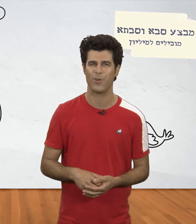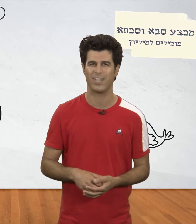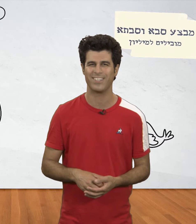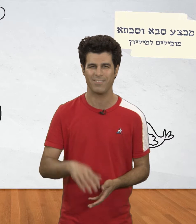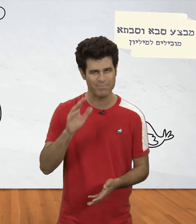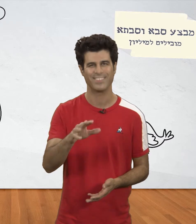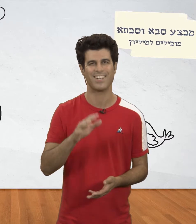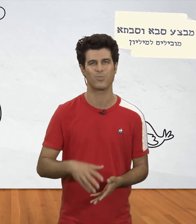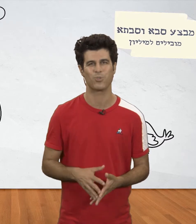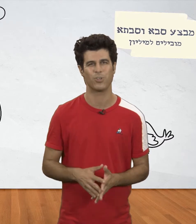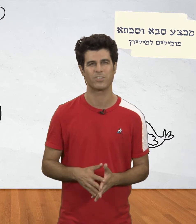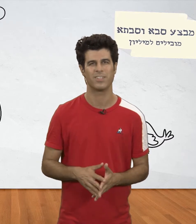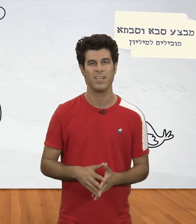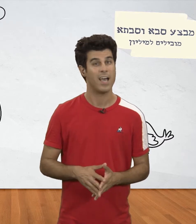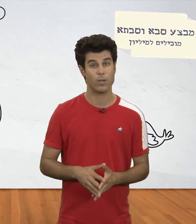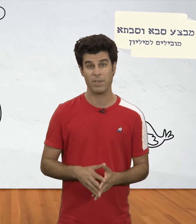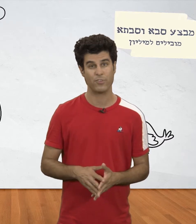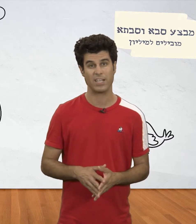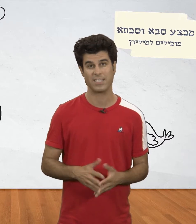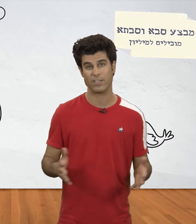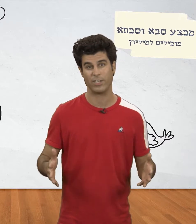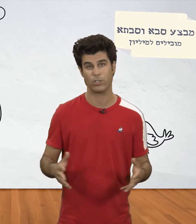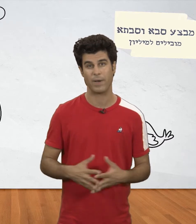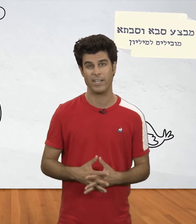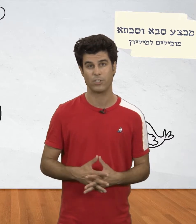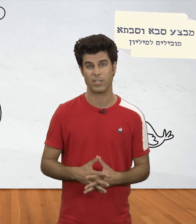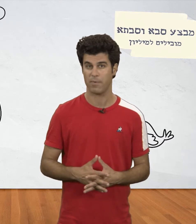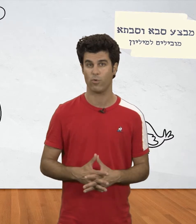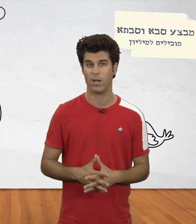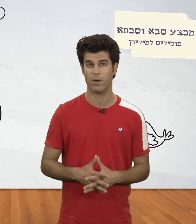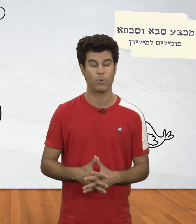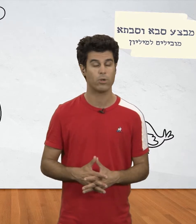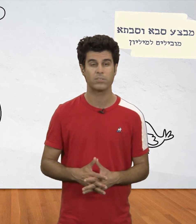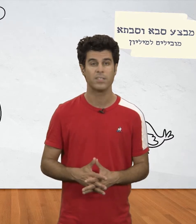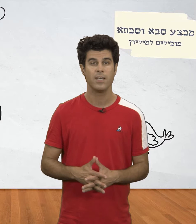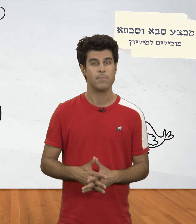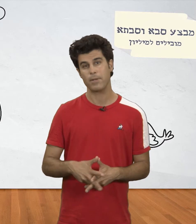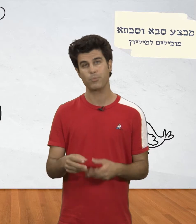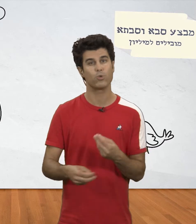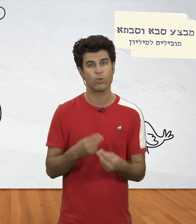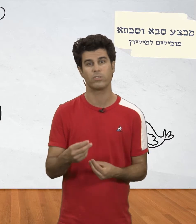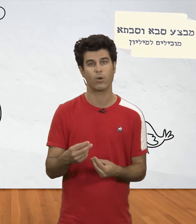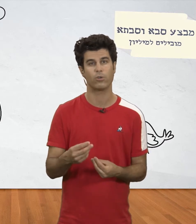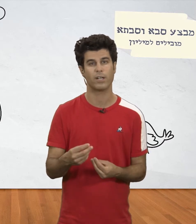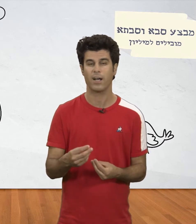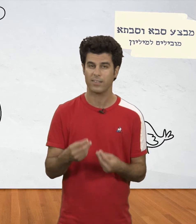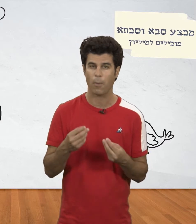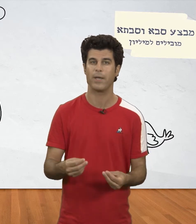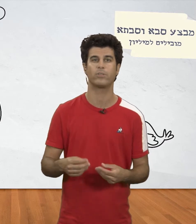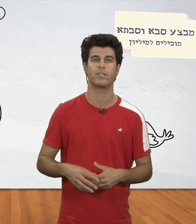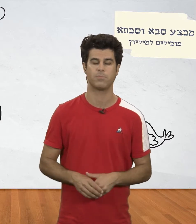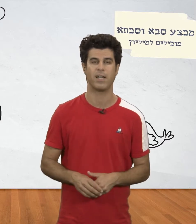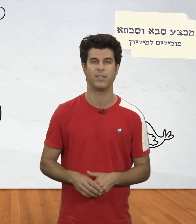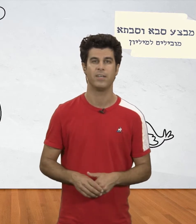שבינינו כשהיו ילדים עשו שטויות. היום אי אפשר לצאת ולהיות פעיל כשאתה מבוגר. פעולות ממש פשוטות יכולות לקחת